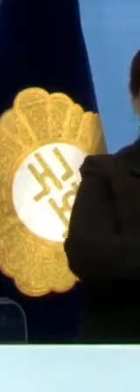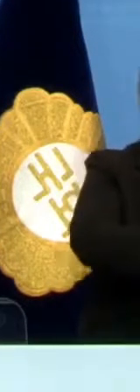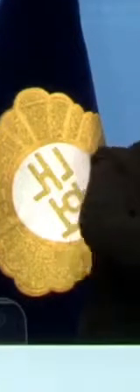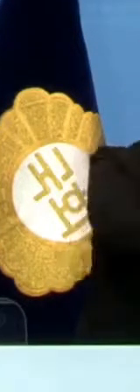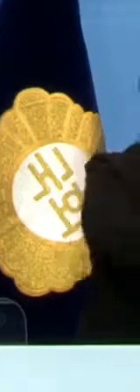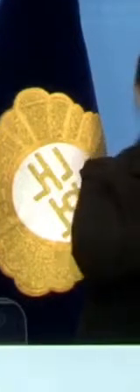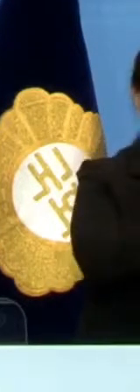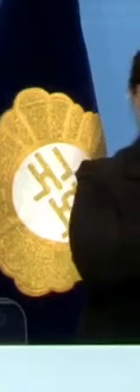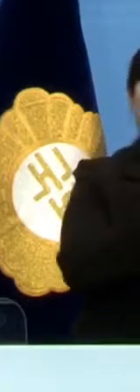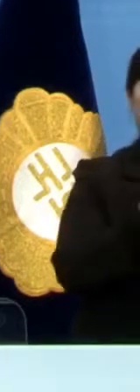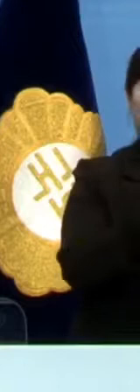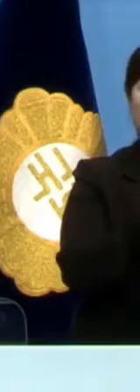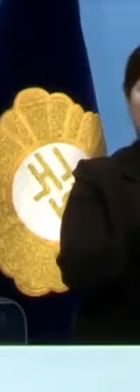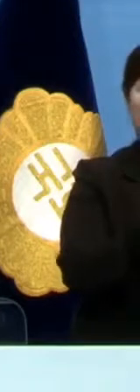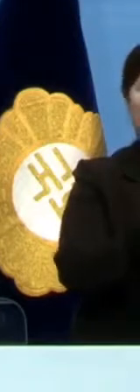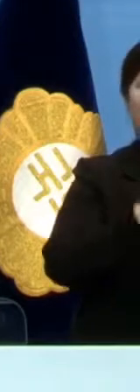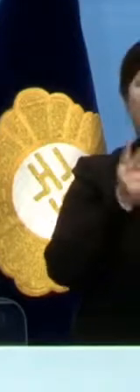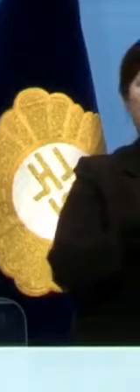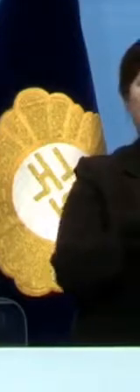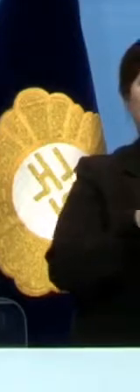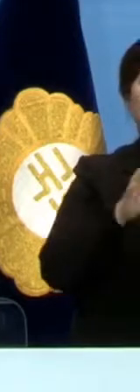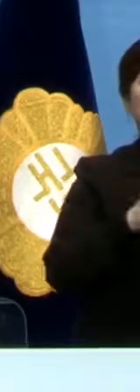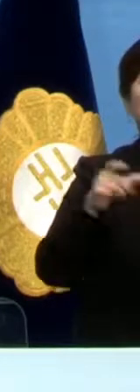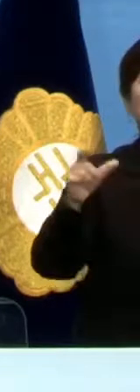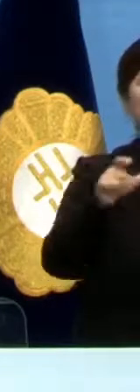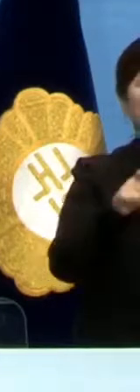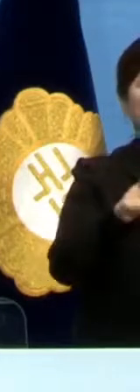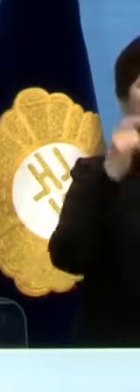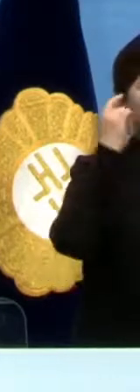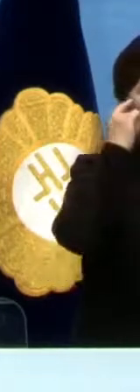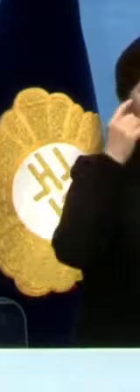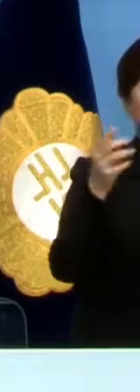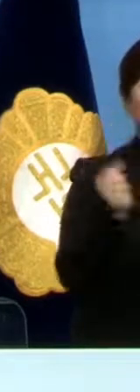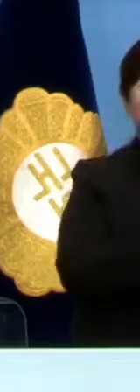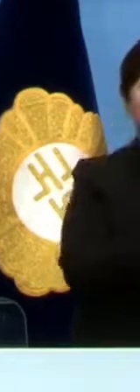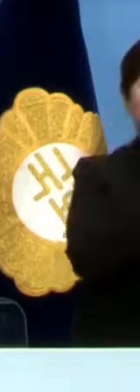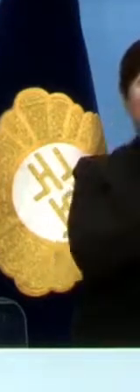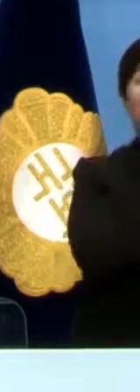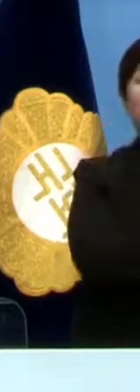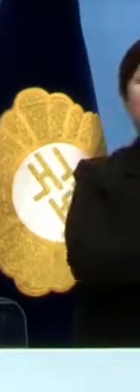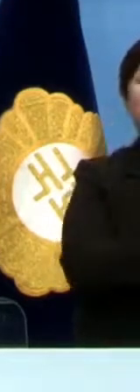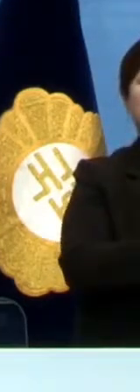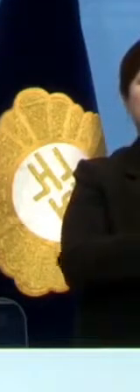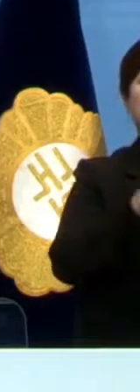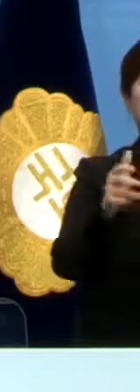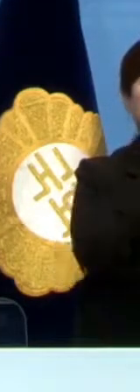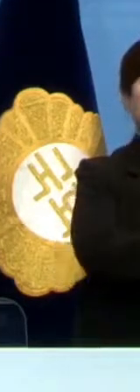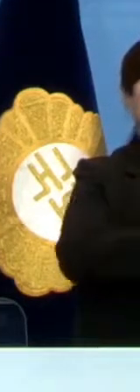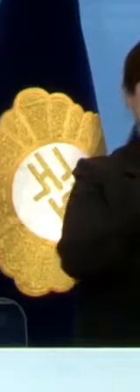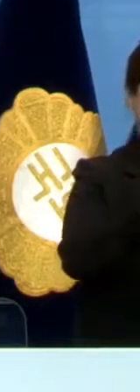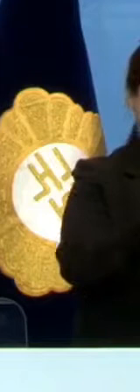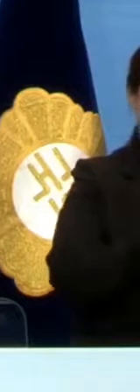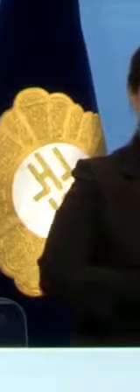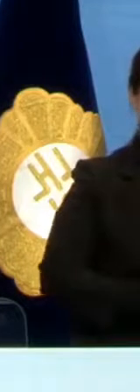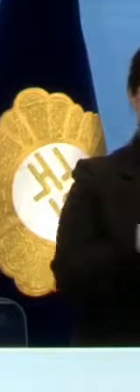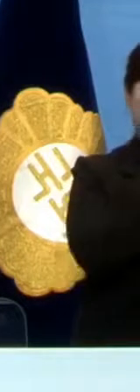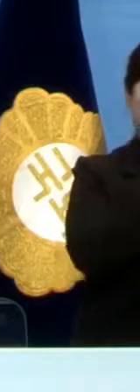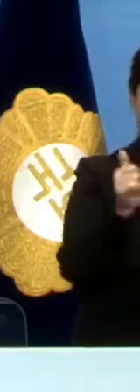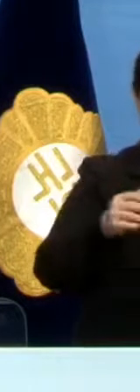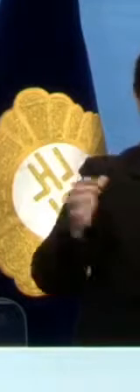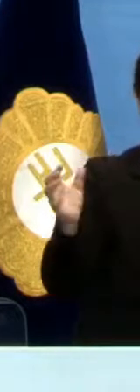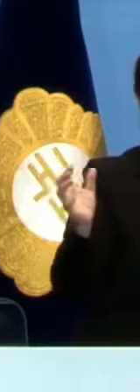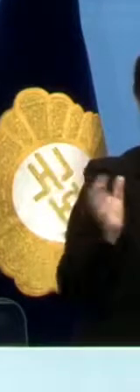적극적으로 돕는 제2의 지역구로 생각을 하면서 부산을 돕는 그런 의원들이 지금 18명이